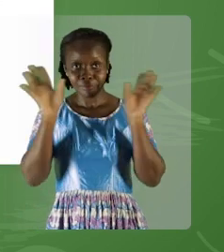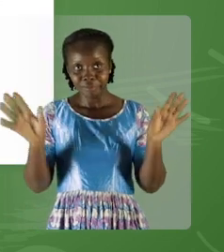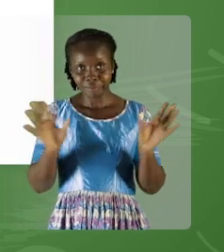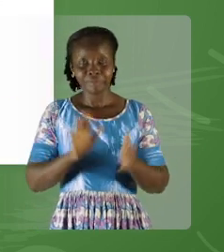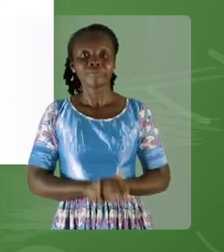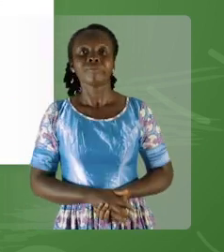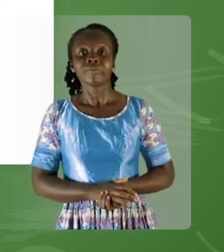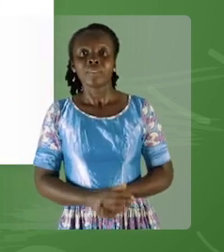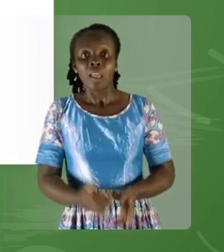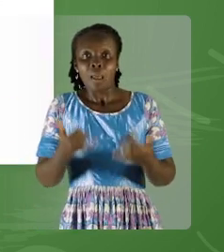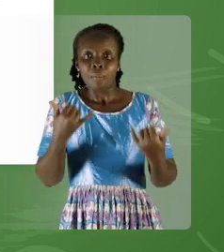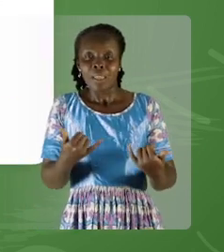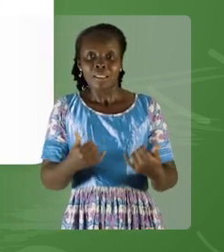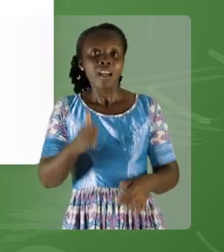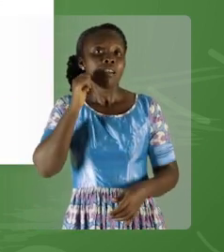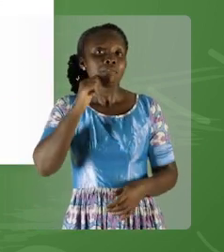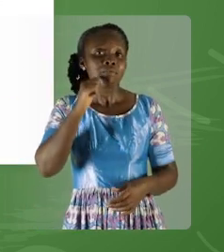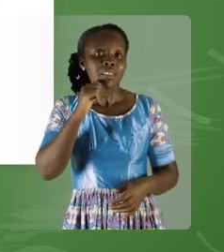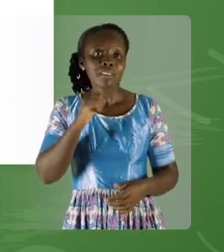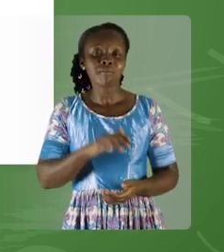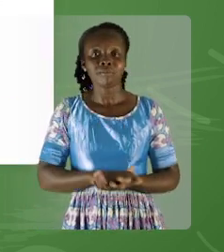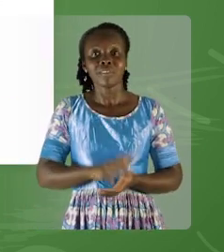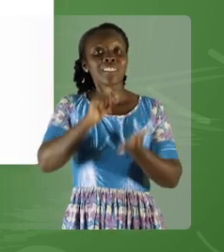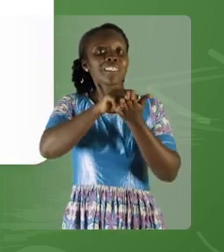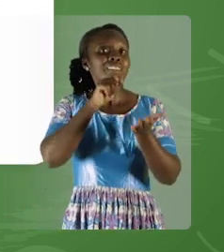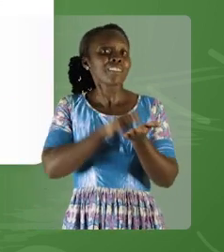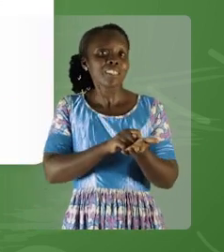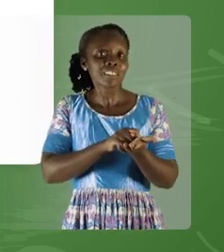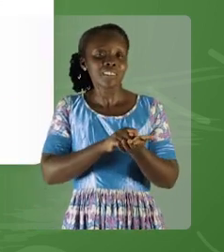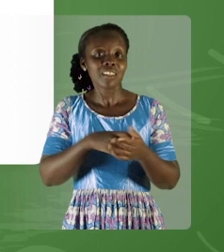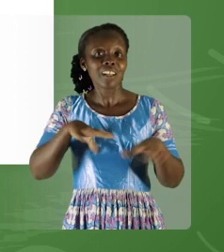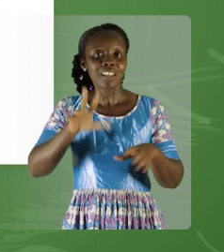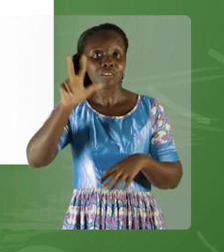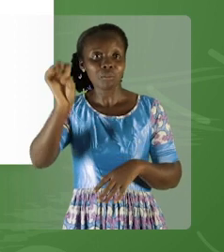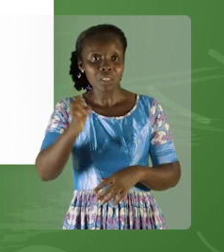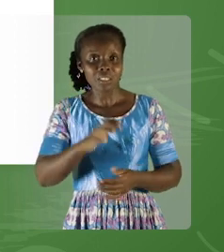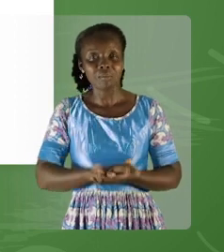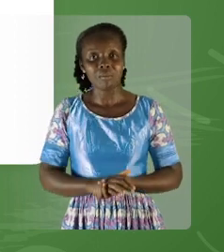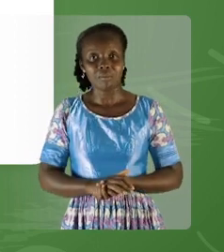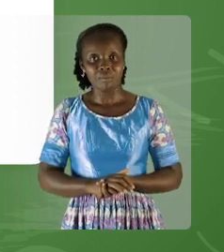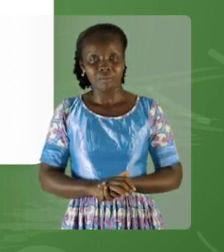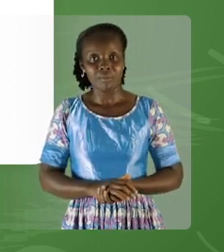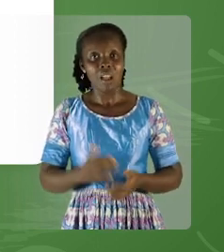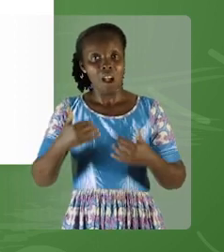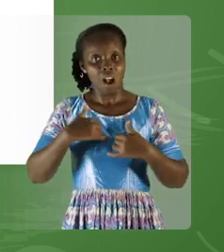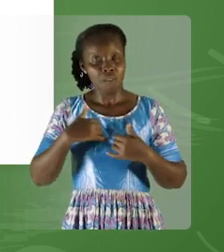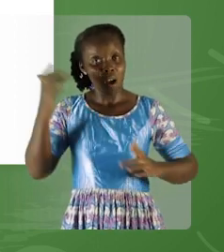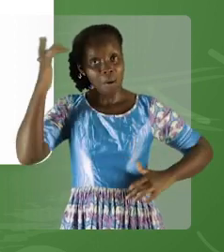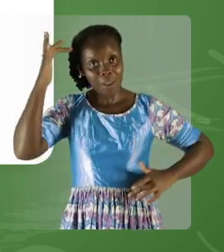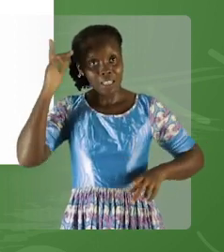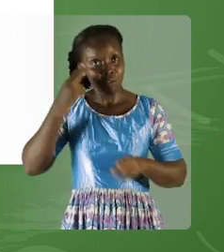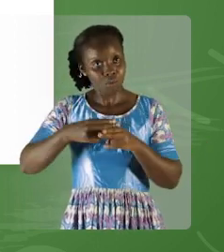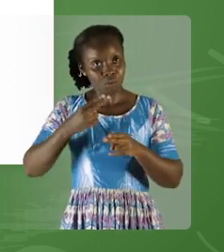Eh bien, la jeune fille de notre situation souffre de la